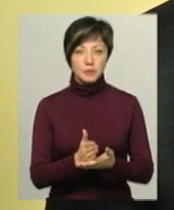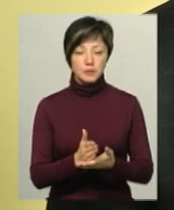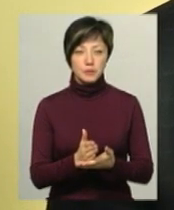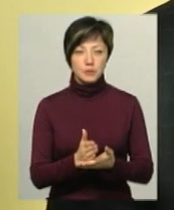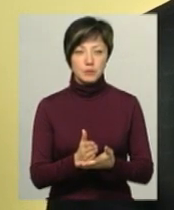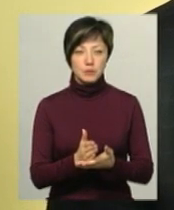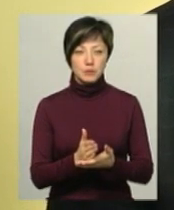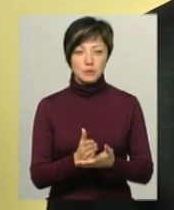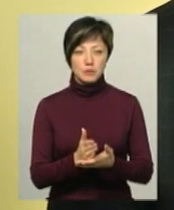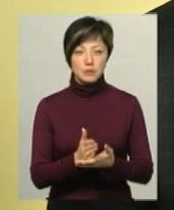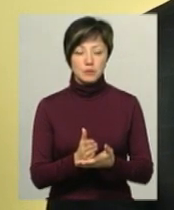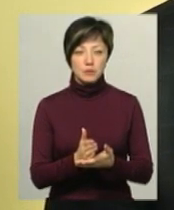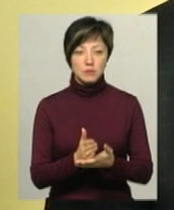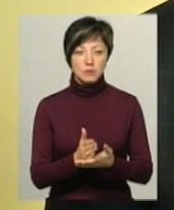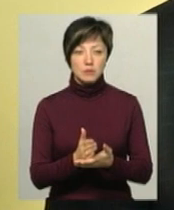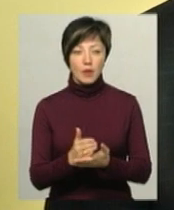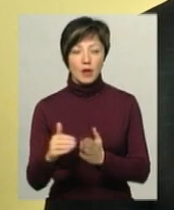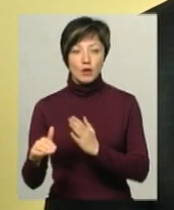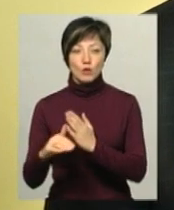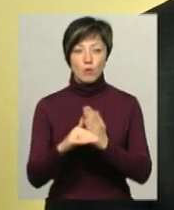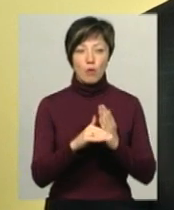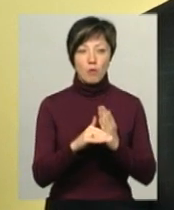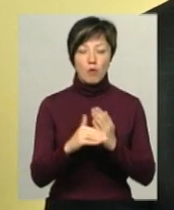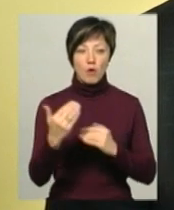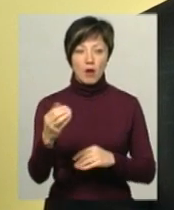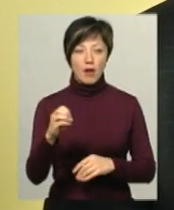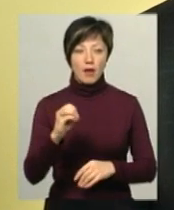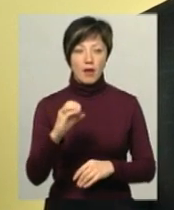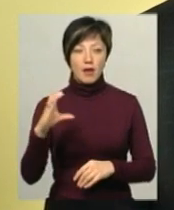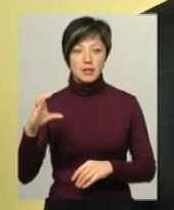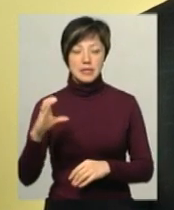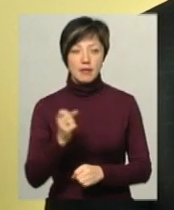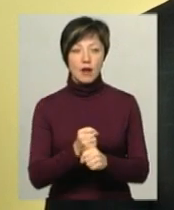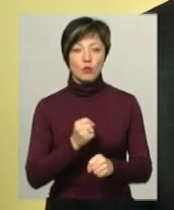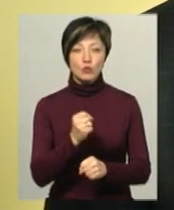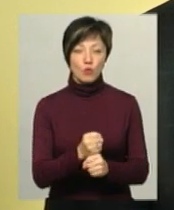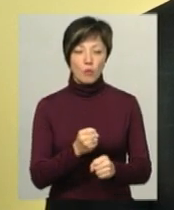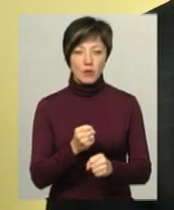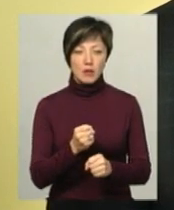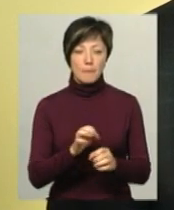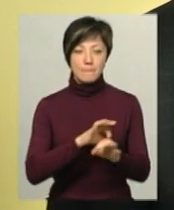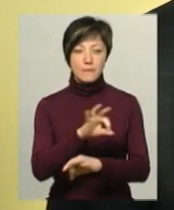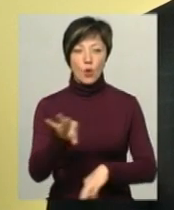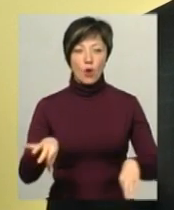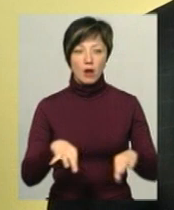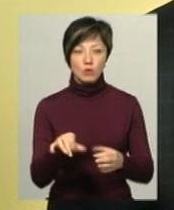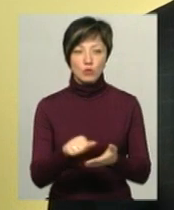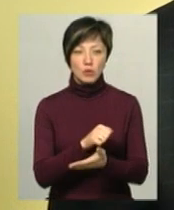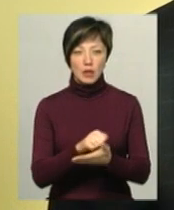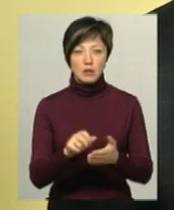допомога зі сторони Європейського Союзу на розроблення проектної документації,